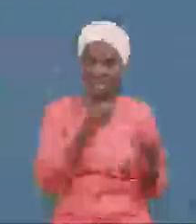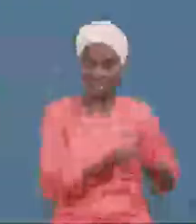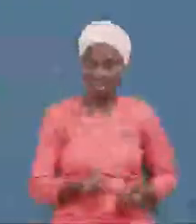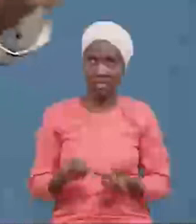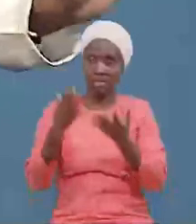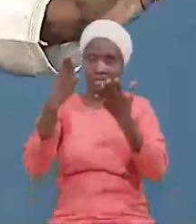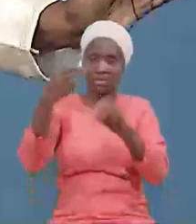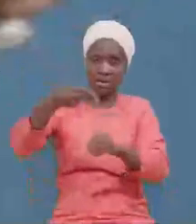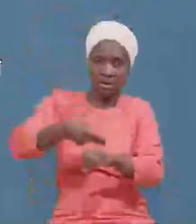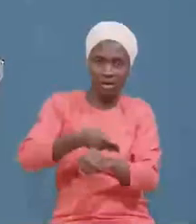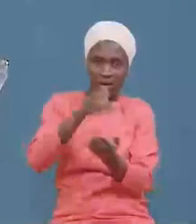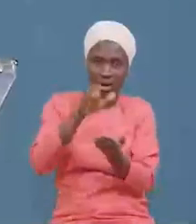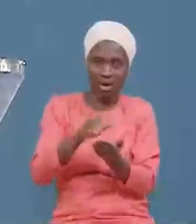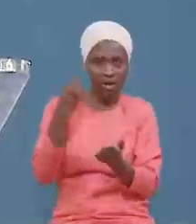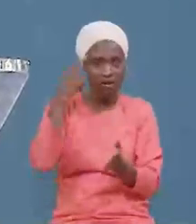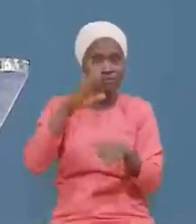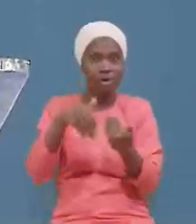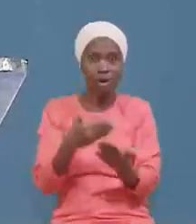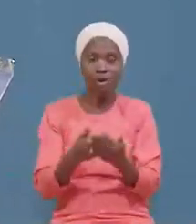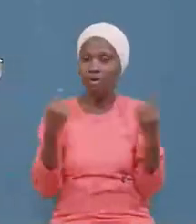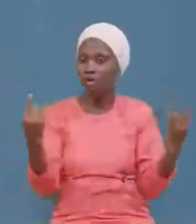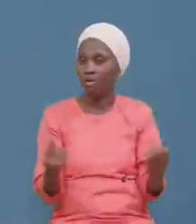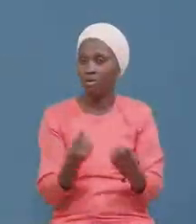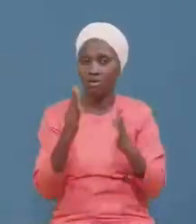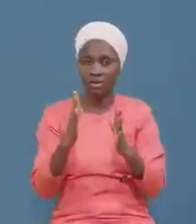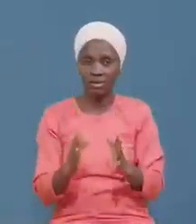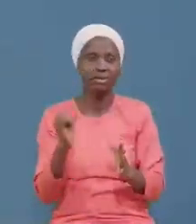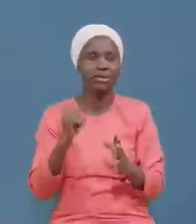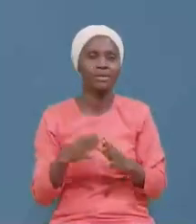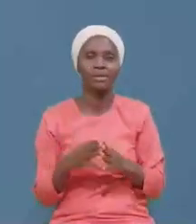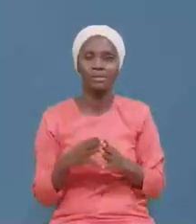Il est l'agneau sacrificiel pour tous les pécheurs.